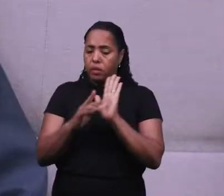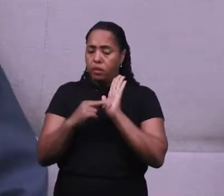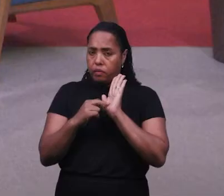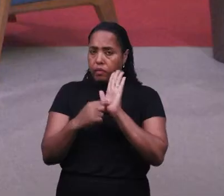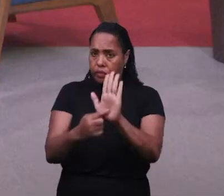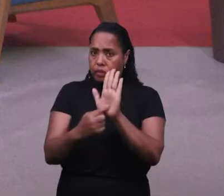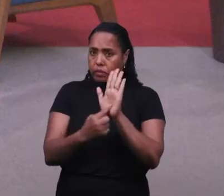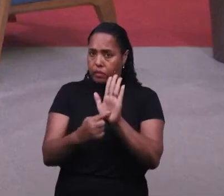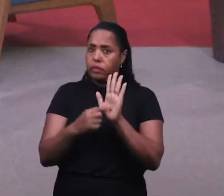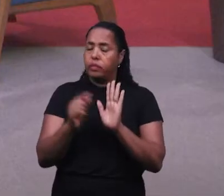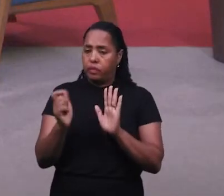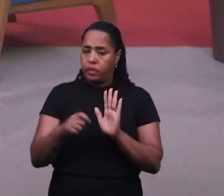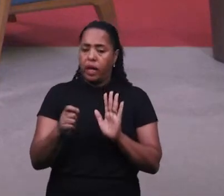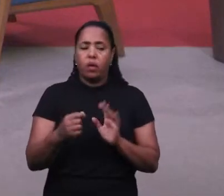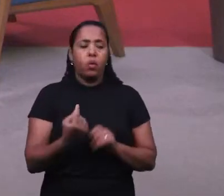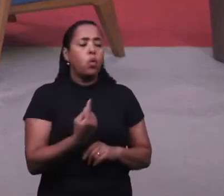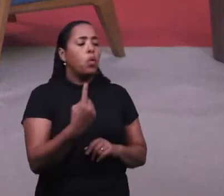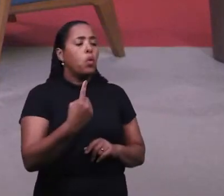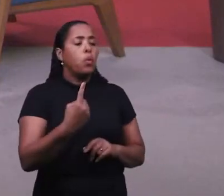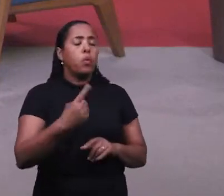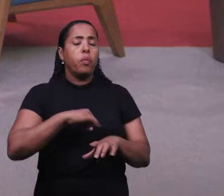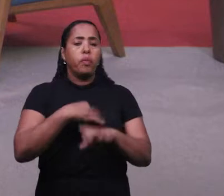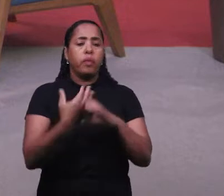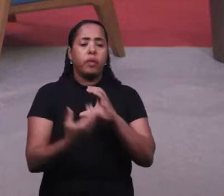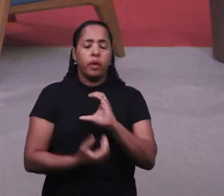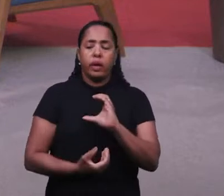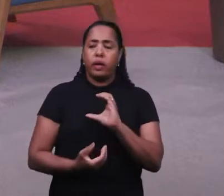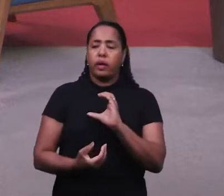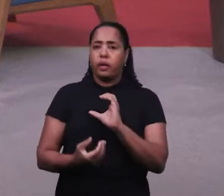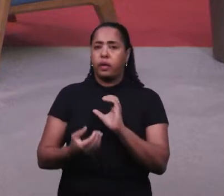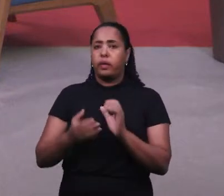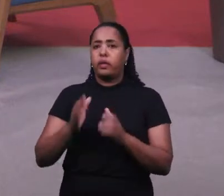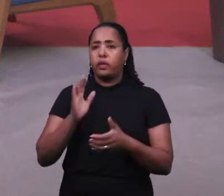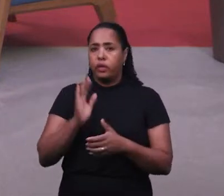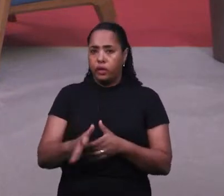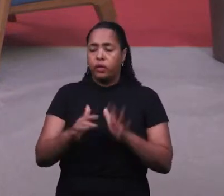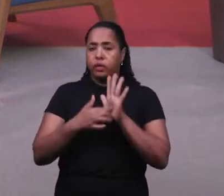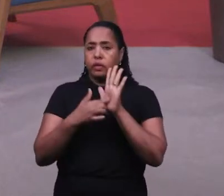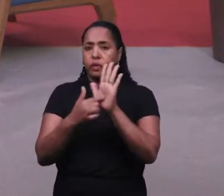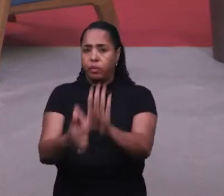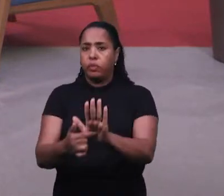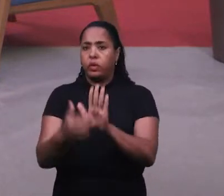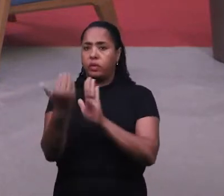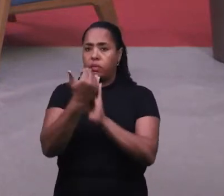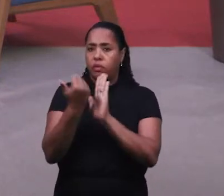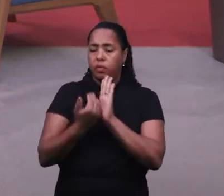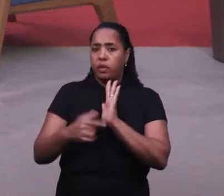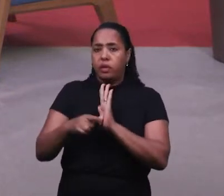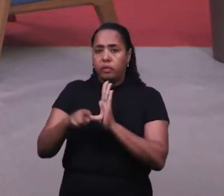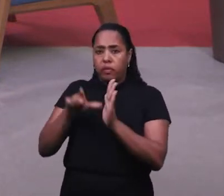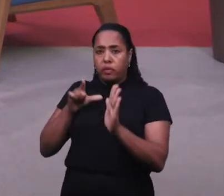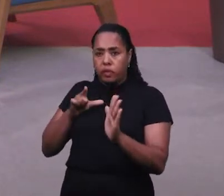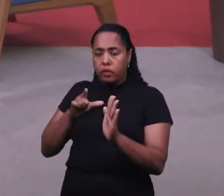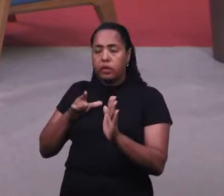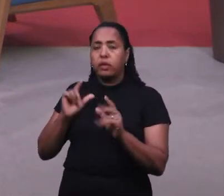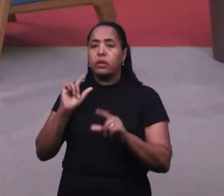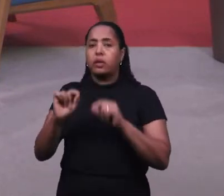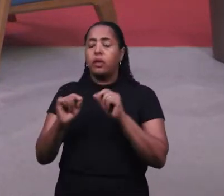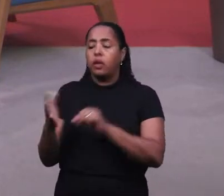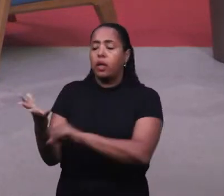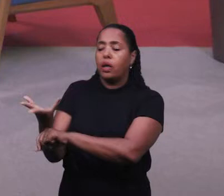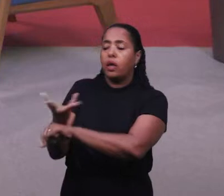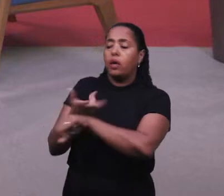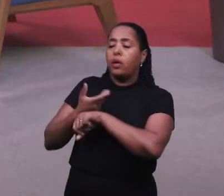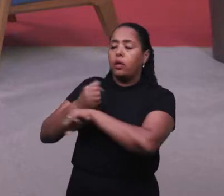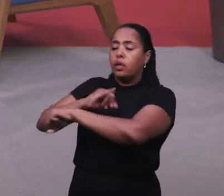que nous pouvons aborder. Ouais, une des caractéristiques du gouvernement de David est cela. Nous avons traité cela dans les éditions